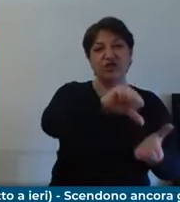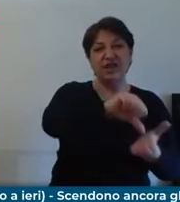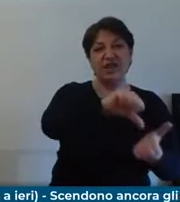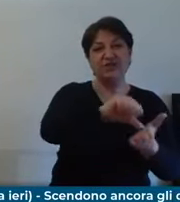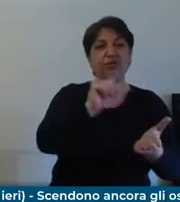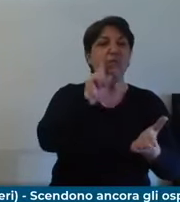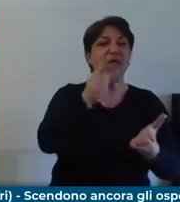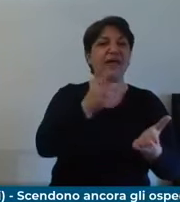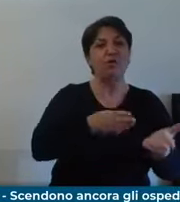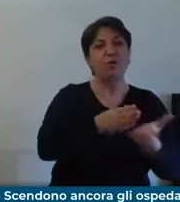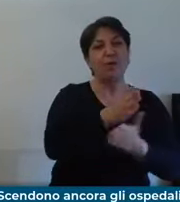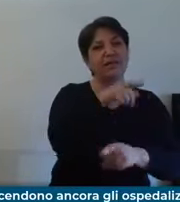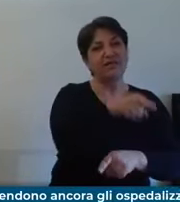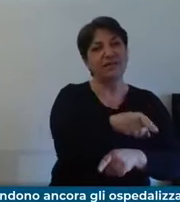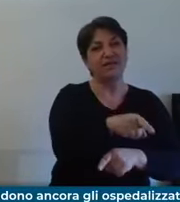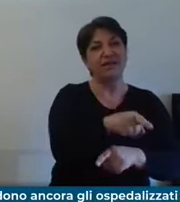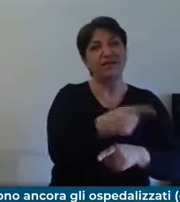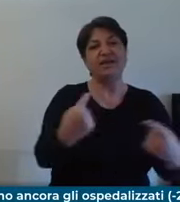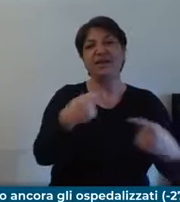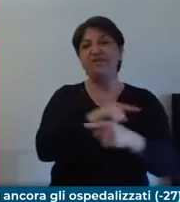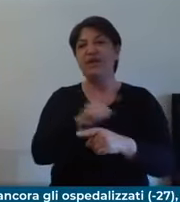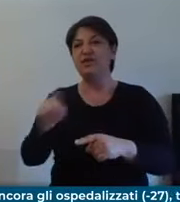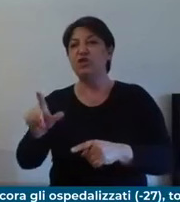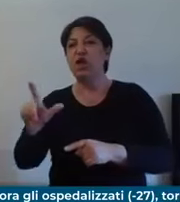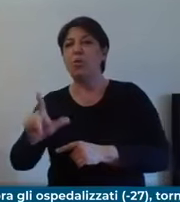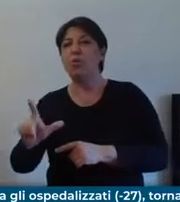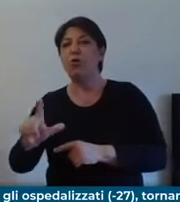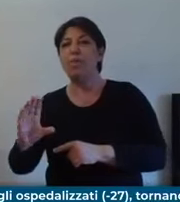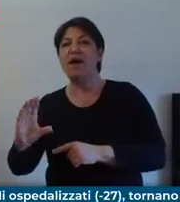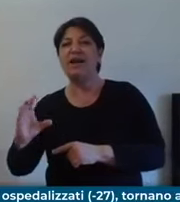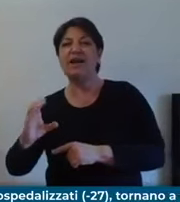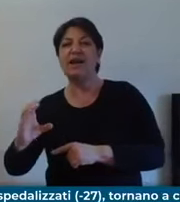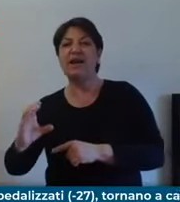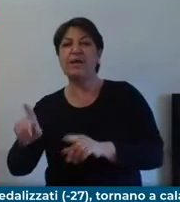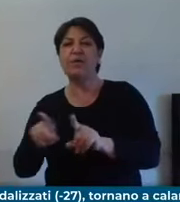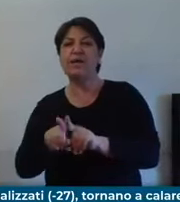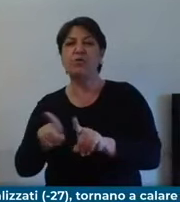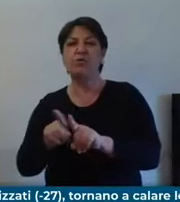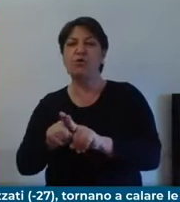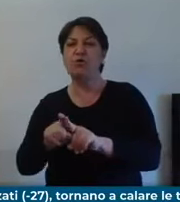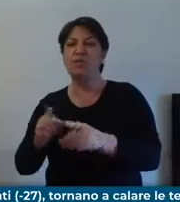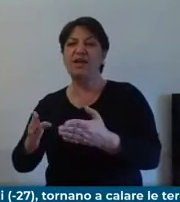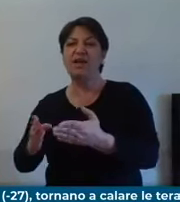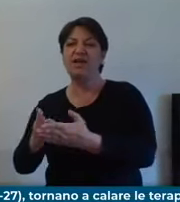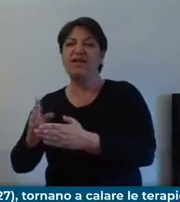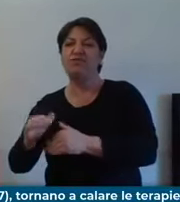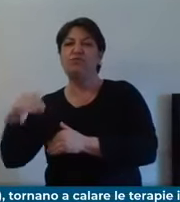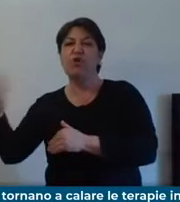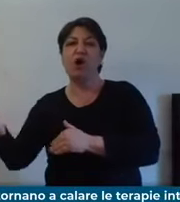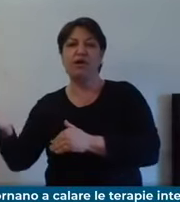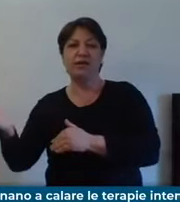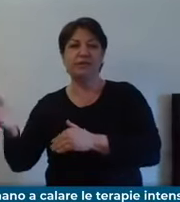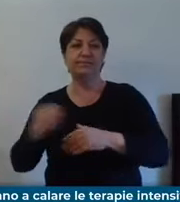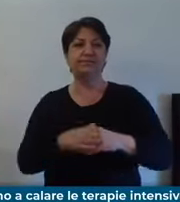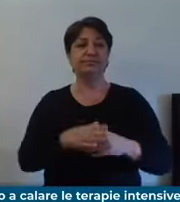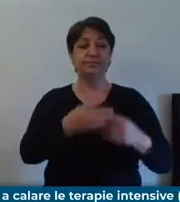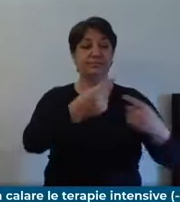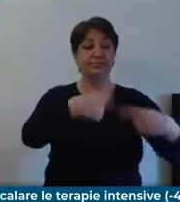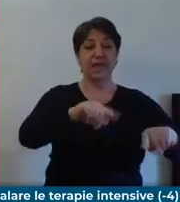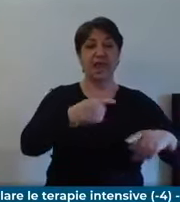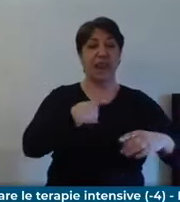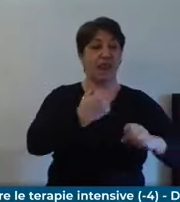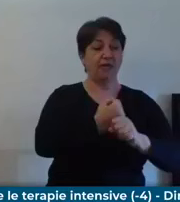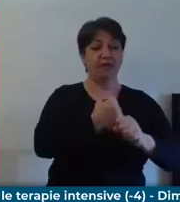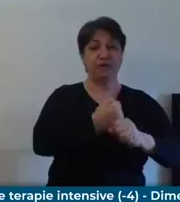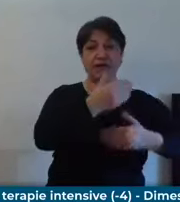di chiusura. Stiamo lavorando anche ovviamente per gli altri, per Val Bisagno, per Val Polcevera, per il Ponente e per il Levante, come ho detto l'altra sera,